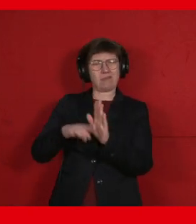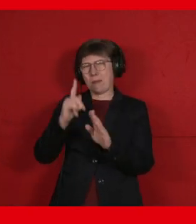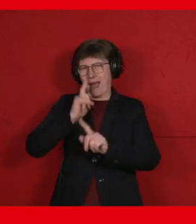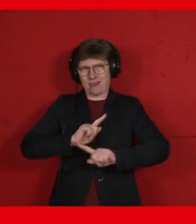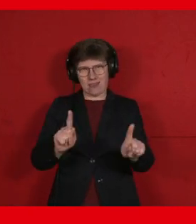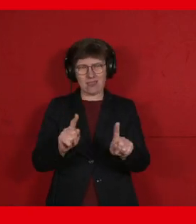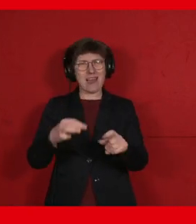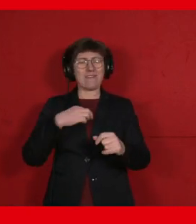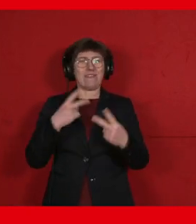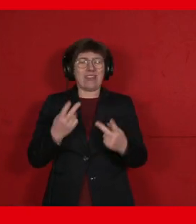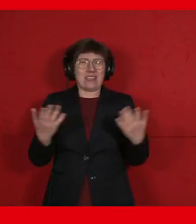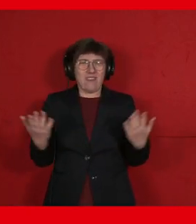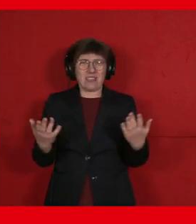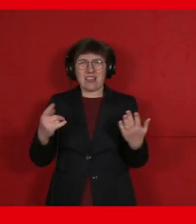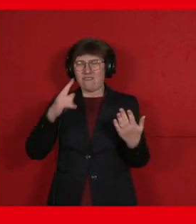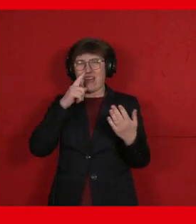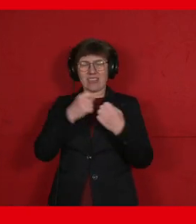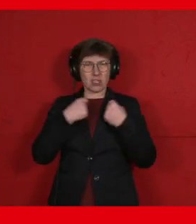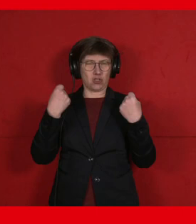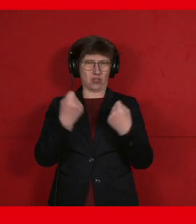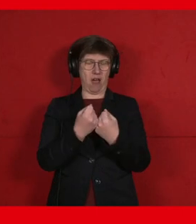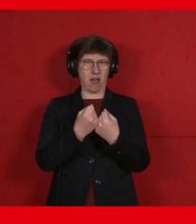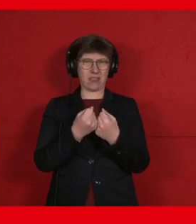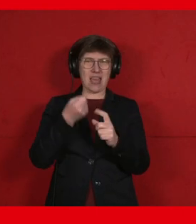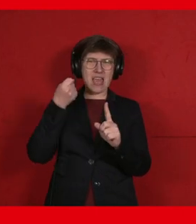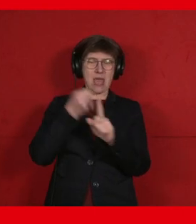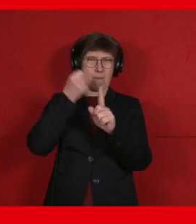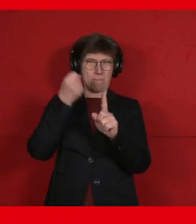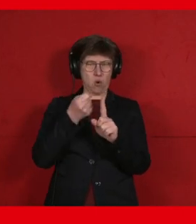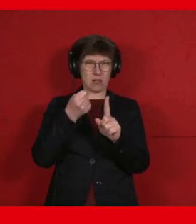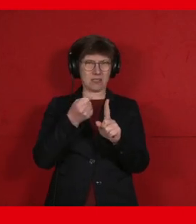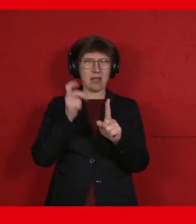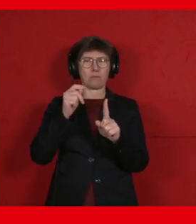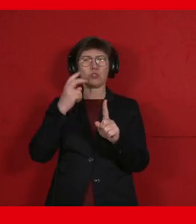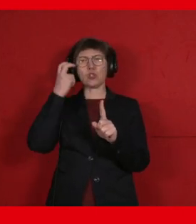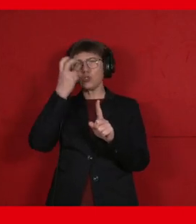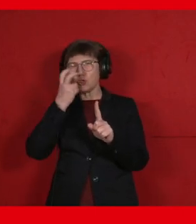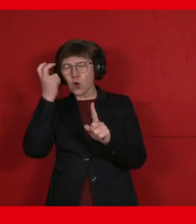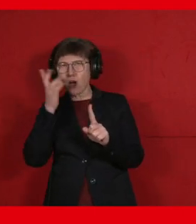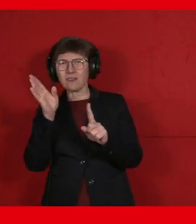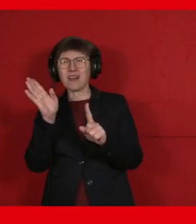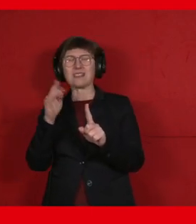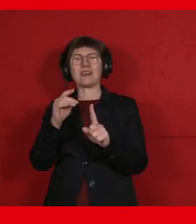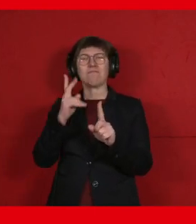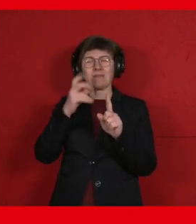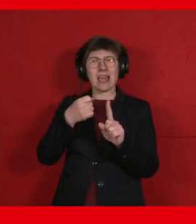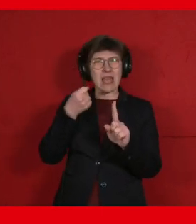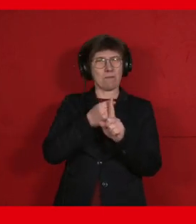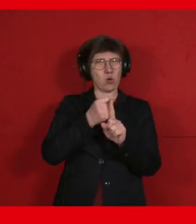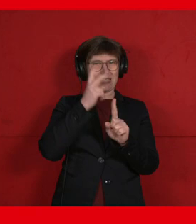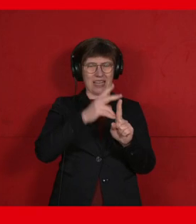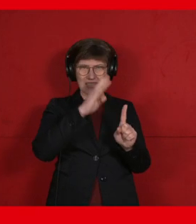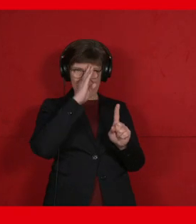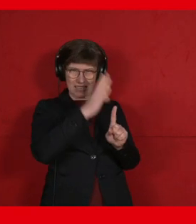herunterzuwürdigen, sondern es ging darum, dass wir gesagt haben, wenn der Staat Impulse gibt, dann muss er dafür sorgen, dass sie erstens in die